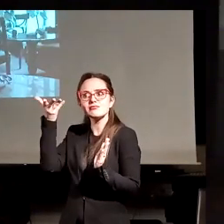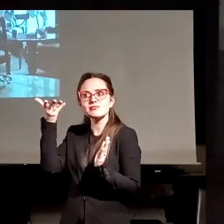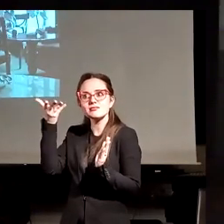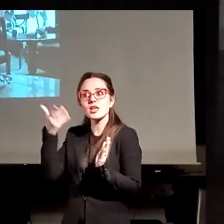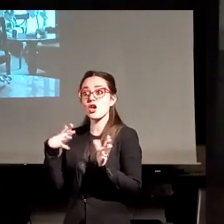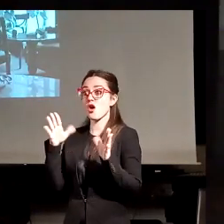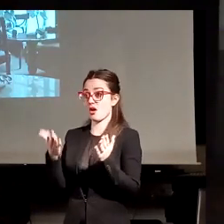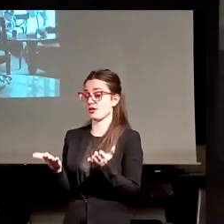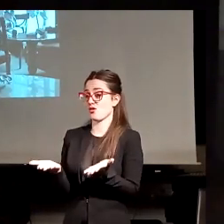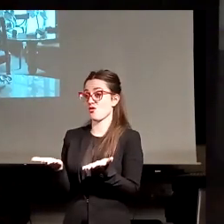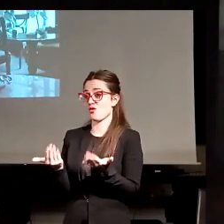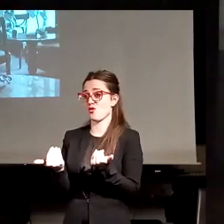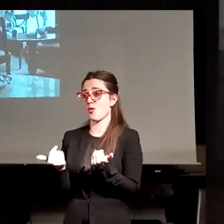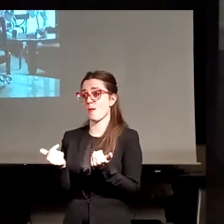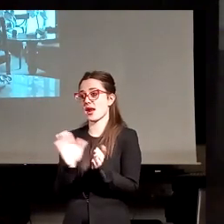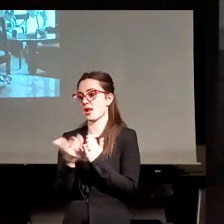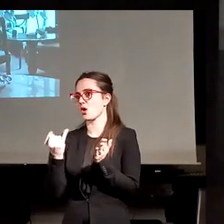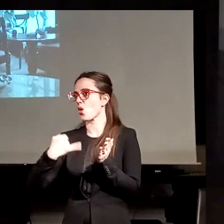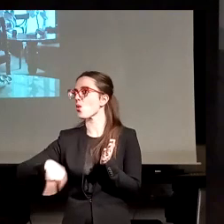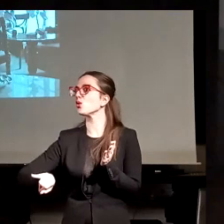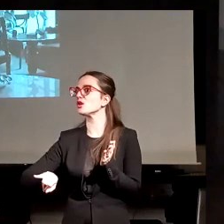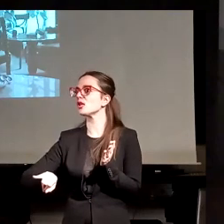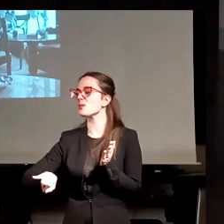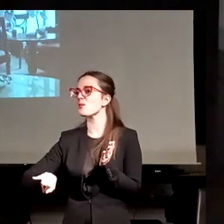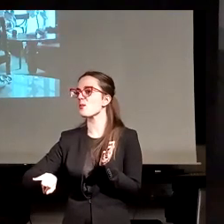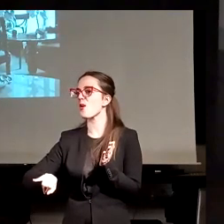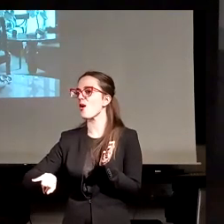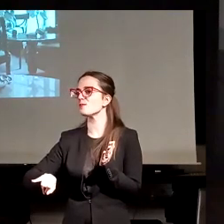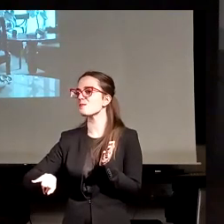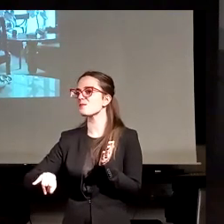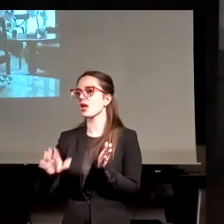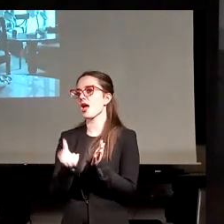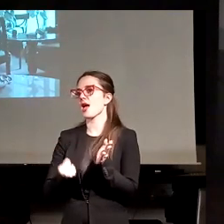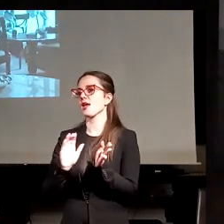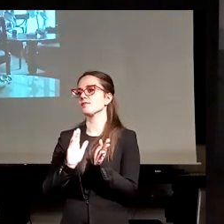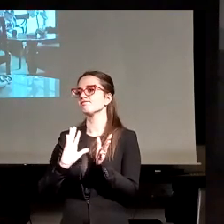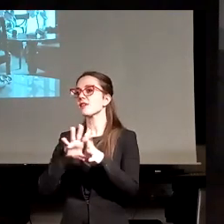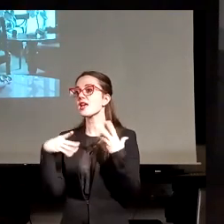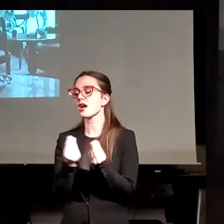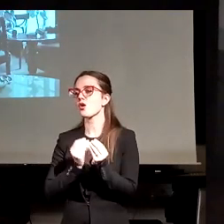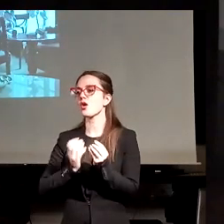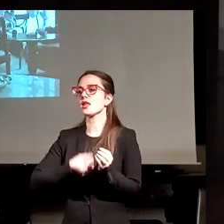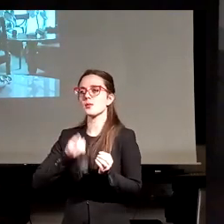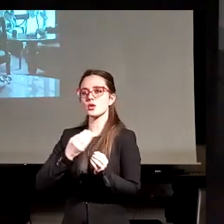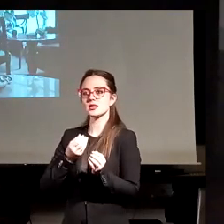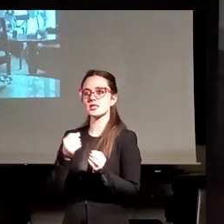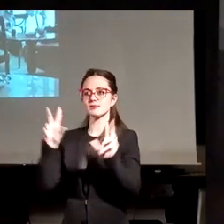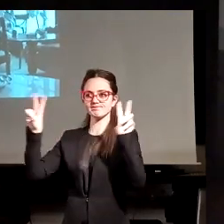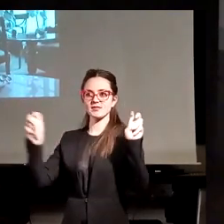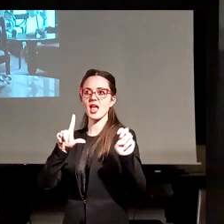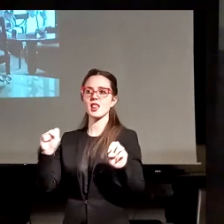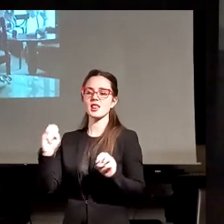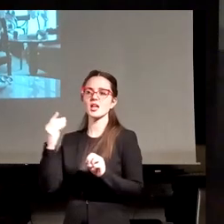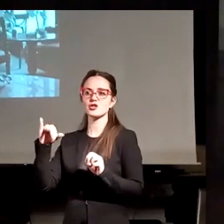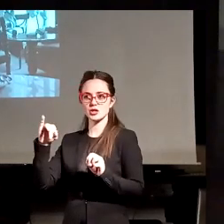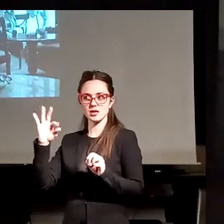l'ultimo appena uscito che era stato recensito da di giorno prima raccolta di poesie si chiamava la cifra col senno di poi